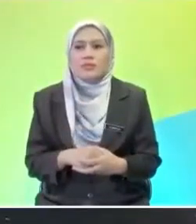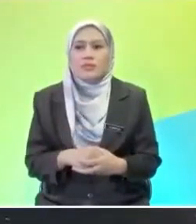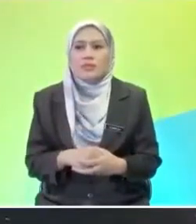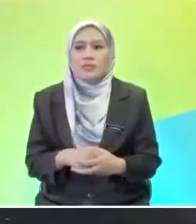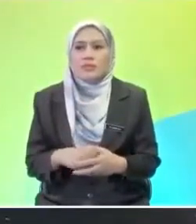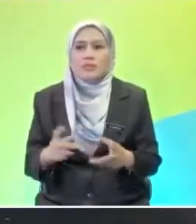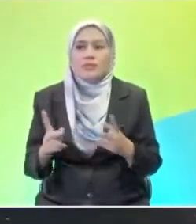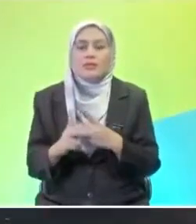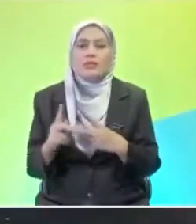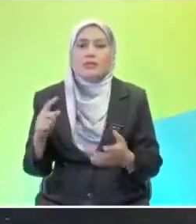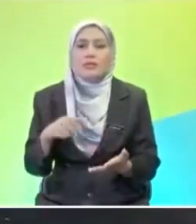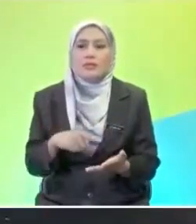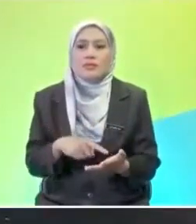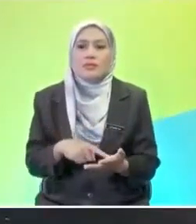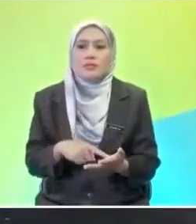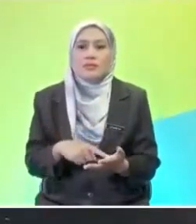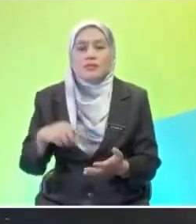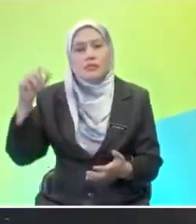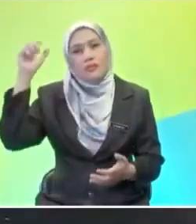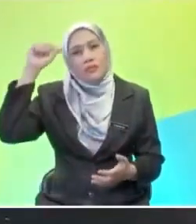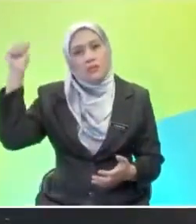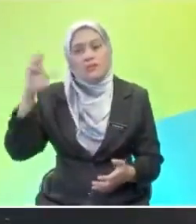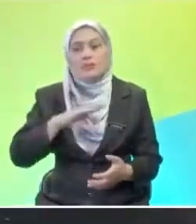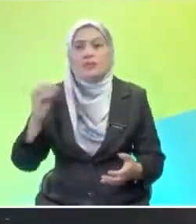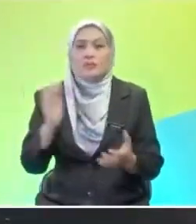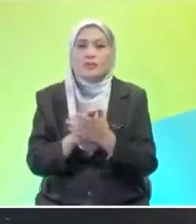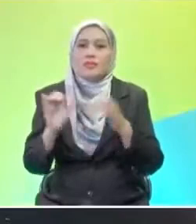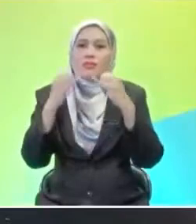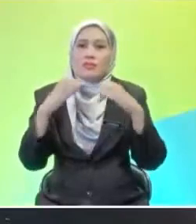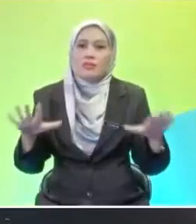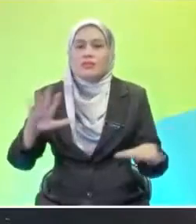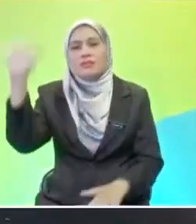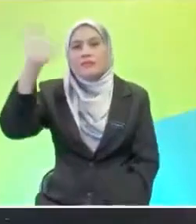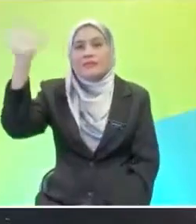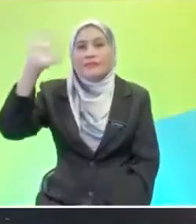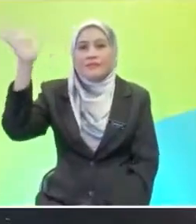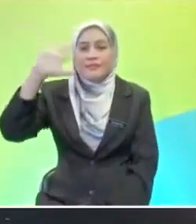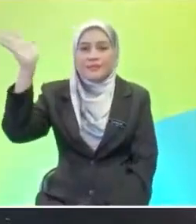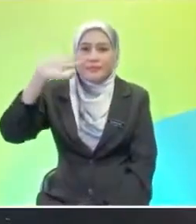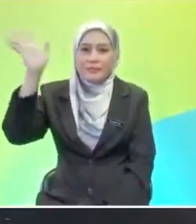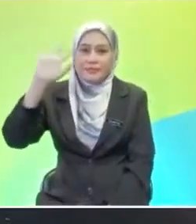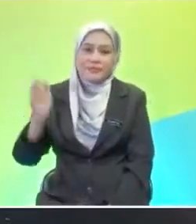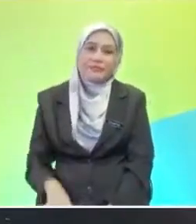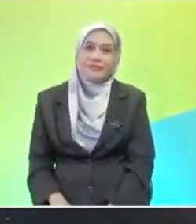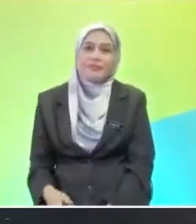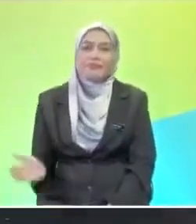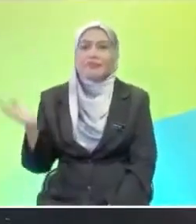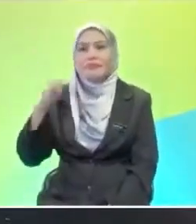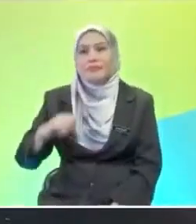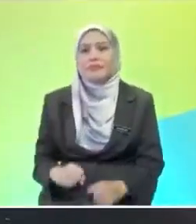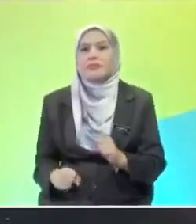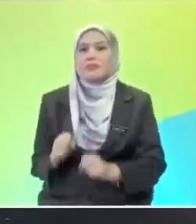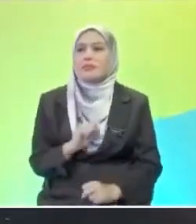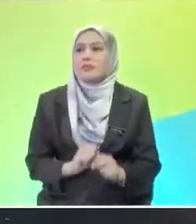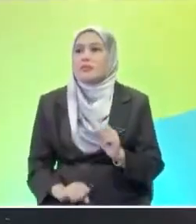ini sehingga kita berjumpa lagi. Assalamualaikum dan salam sejahtera. Bye. J Jom cikgu kita nyanyi. Jom.